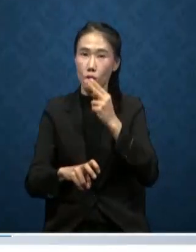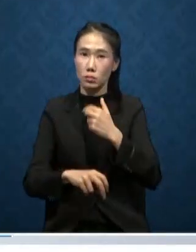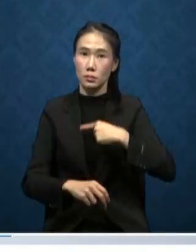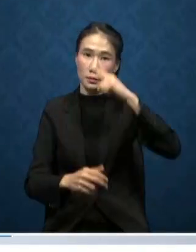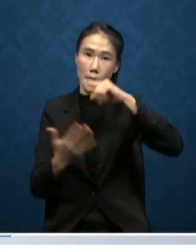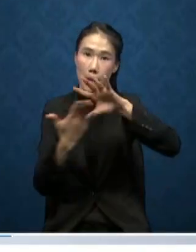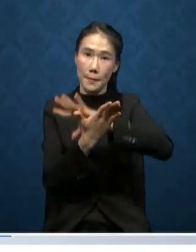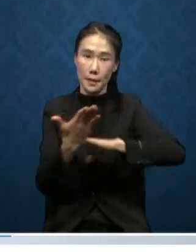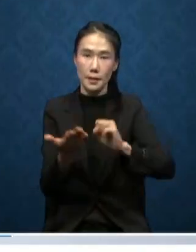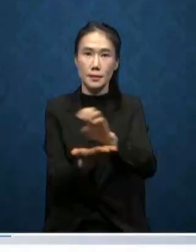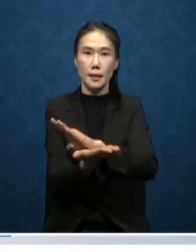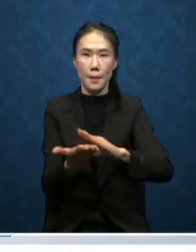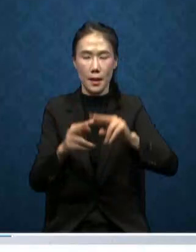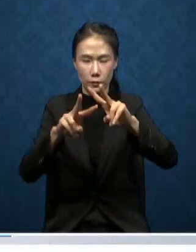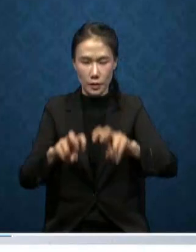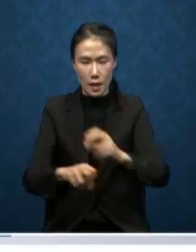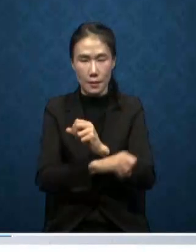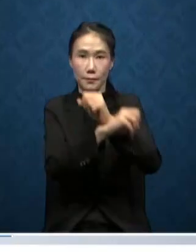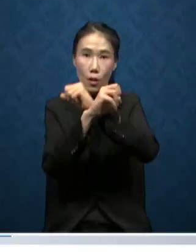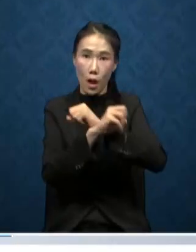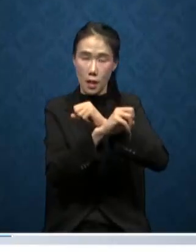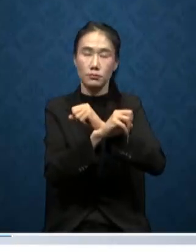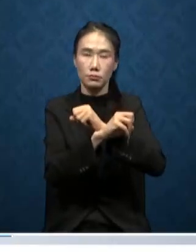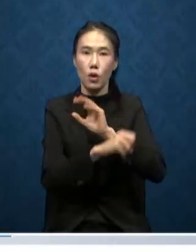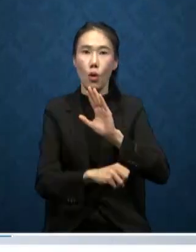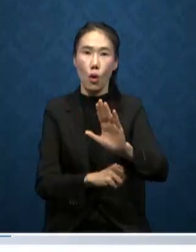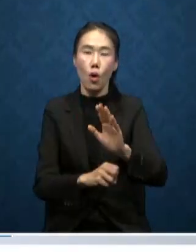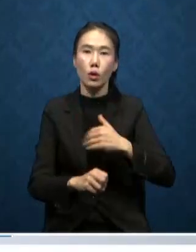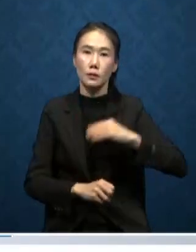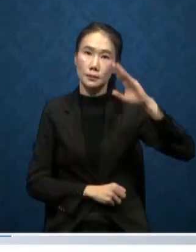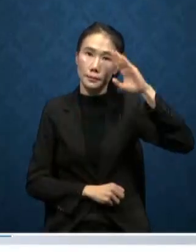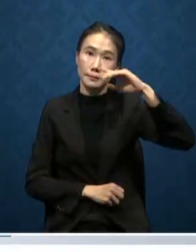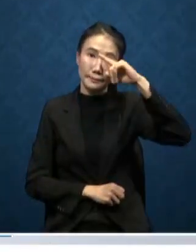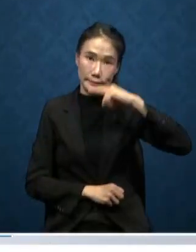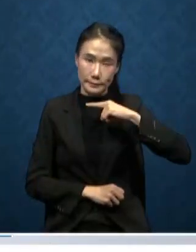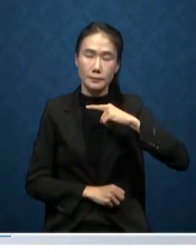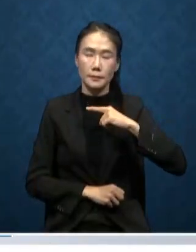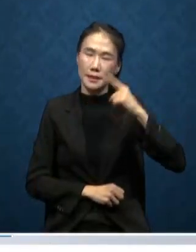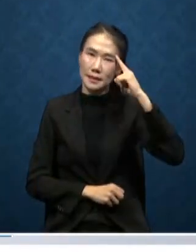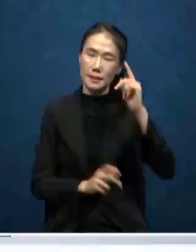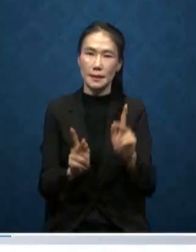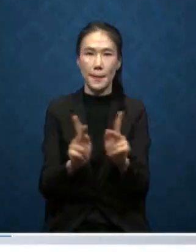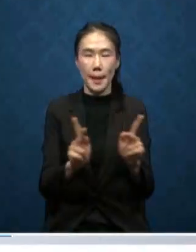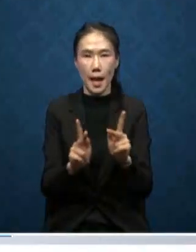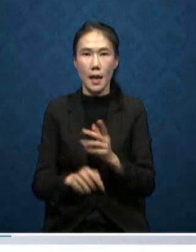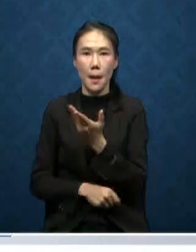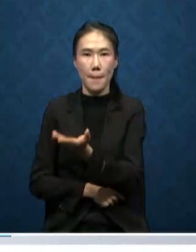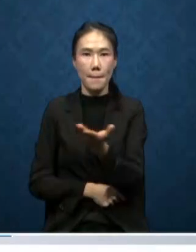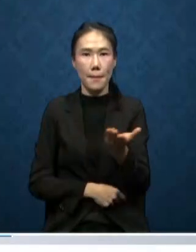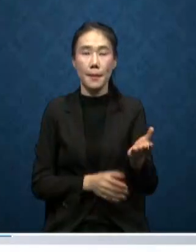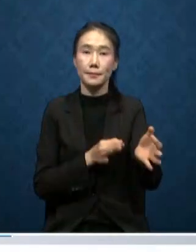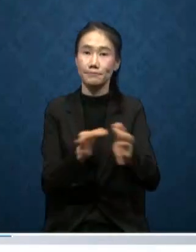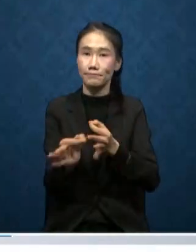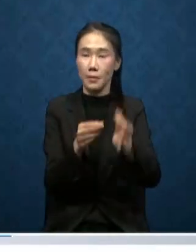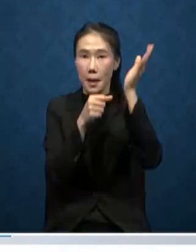คงสถาบันวิชาการป้องกันประเทศกองบัญชาการกองทัพไทยร่วมเป็นคณะผู้ชี้แจงต่อที่